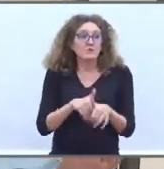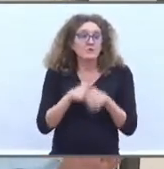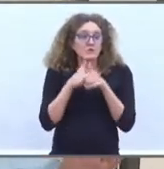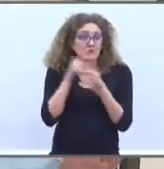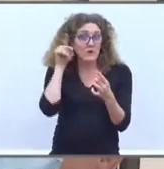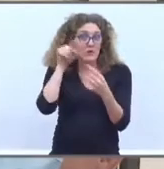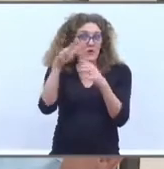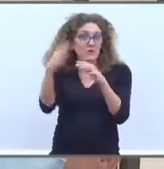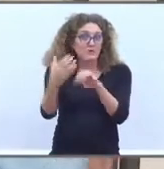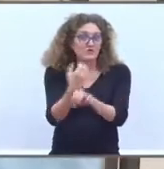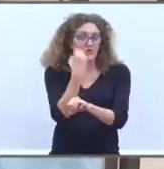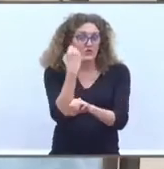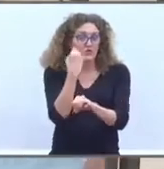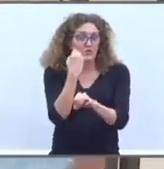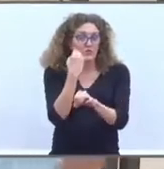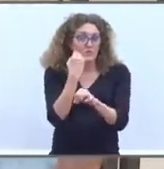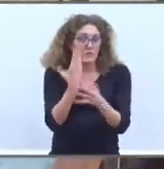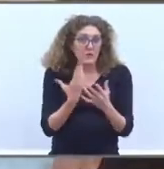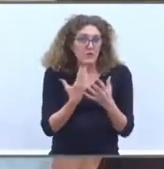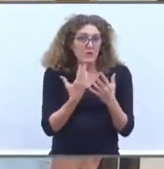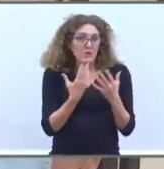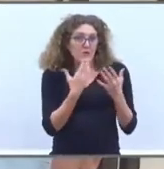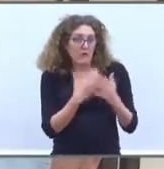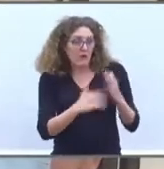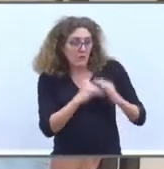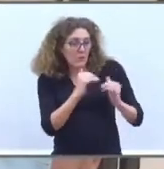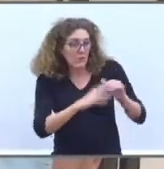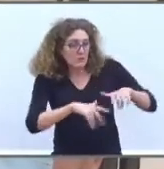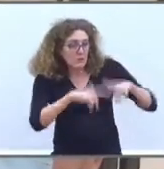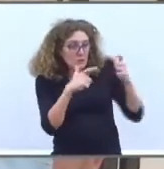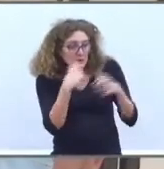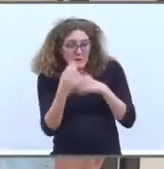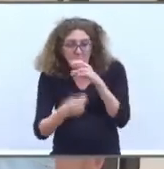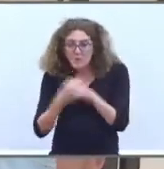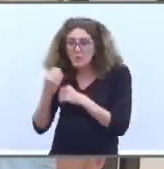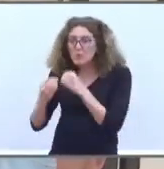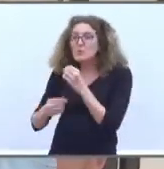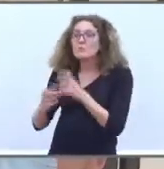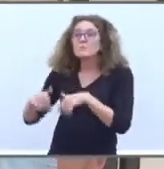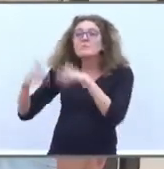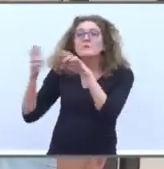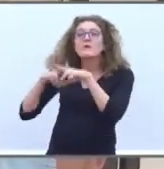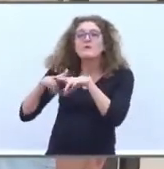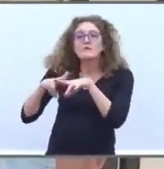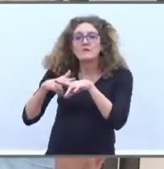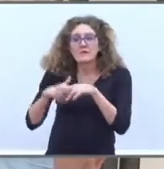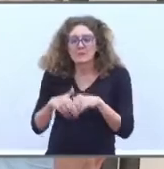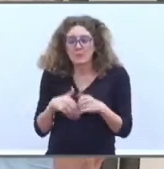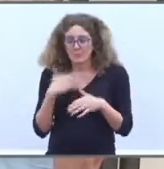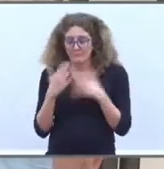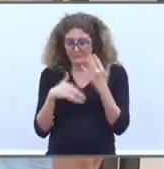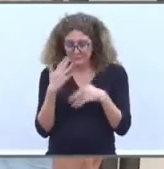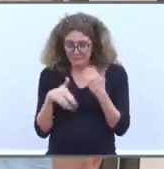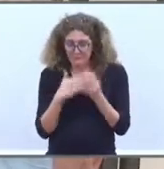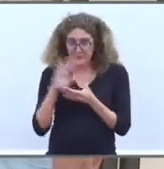territoire, zone urbanisée, urbanisée, etc. Donc, ce document, au bout du